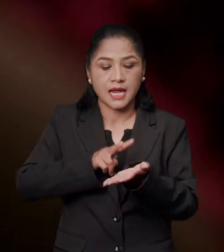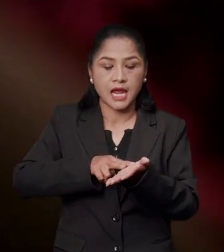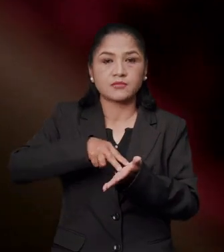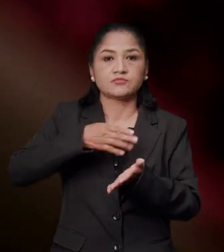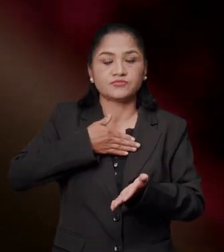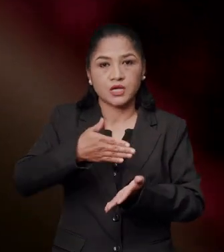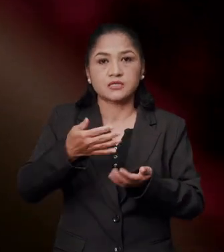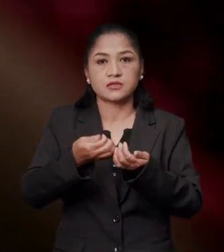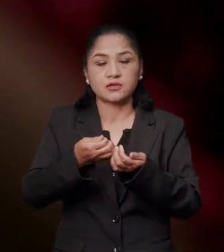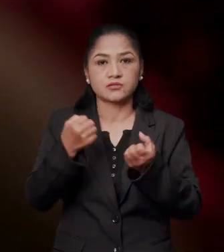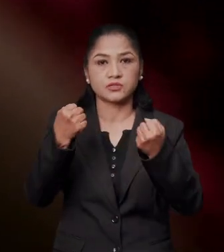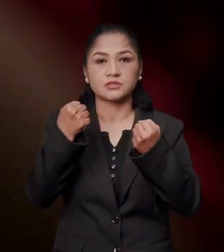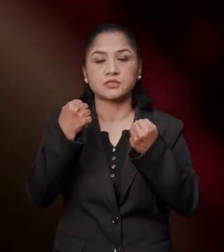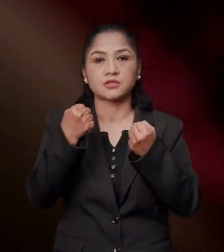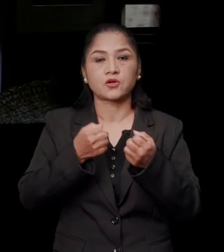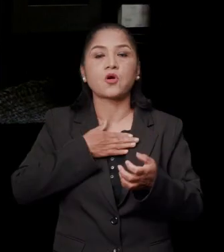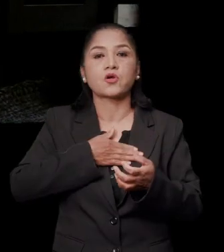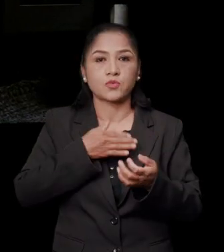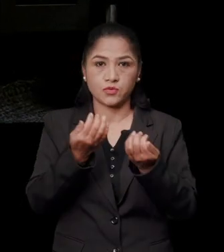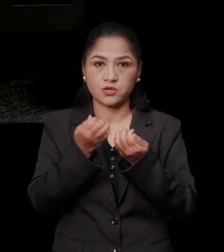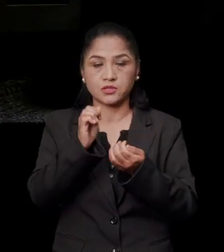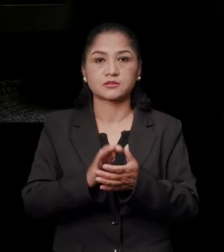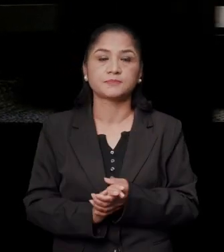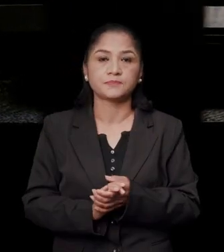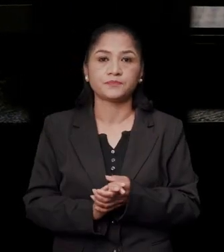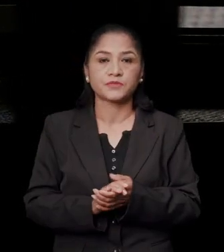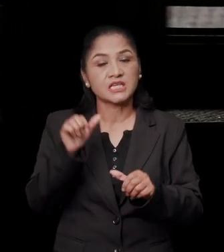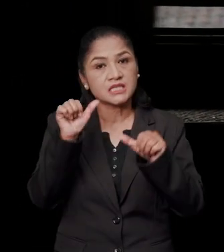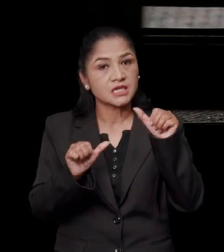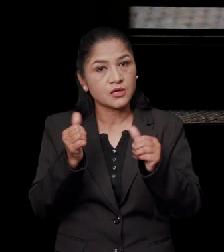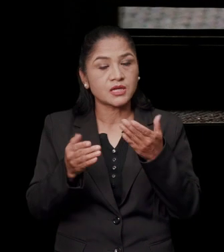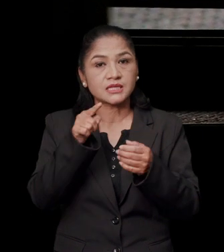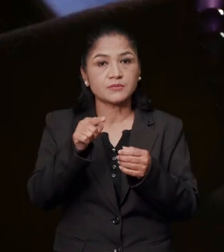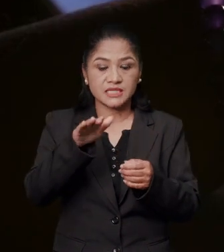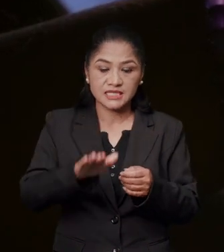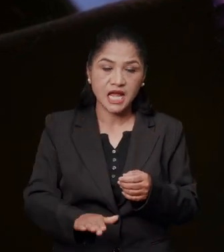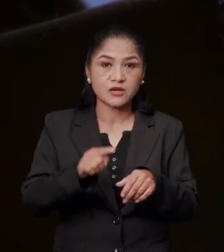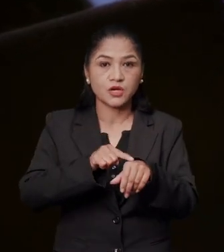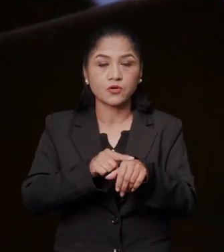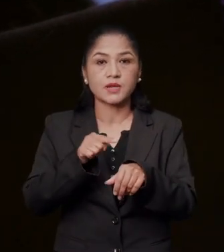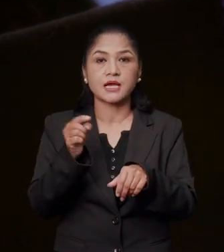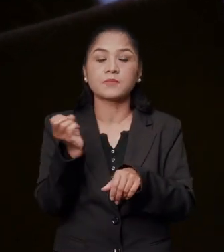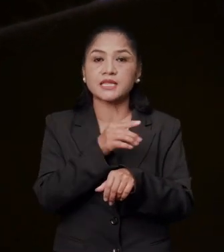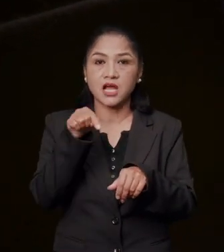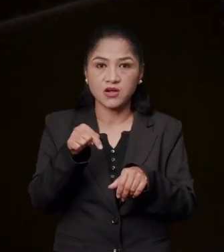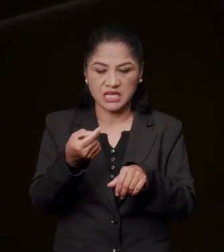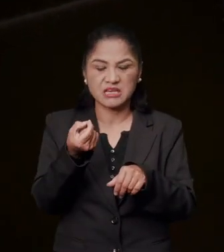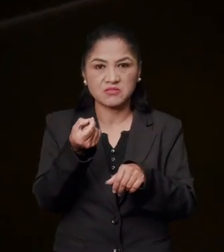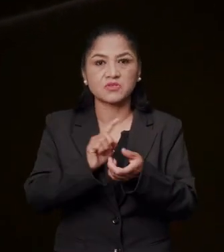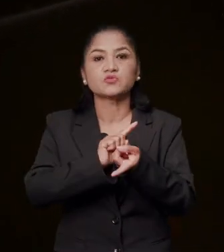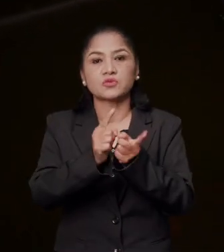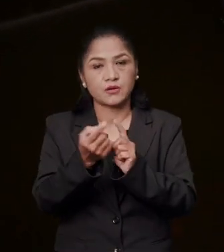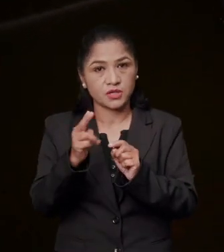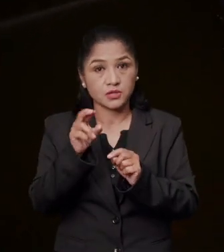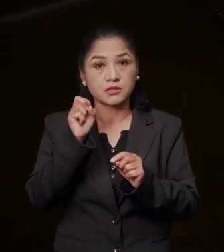गर्ने आत्मविश्वास र सशक्तिकरणको महसुस गर्नेछन्। जे होस्, तिमी सानो हुँदाको समयभन्दा त केही